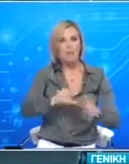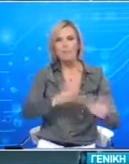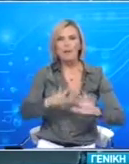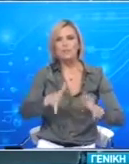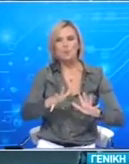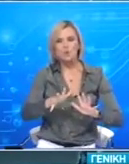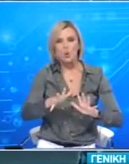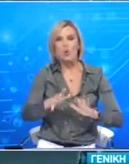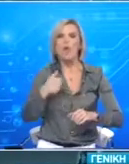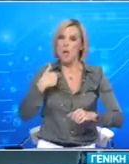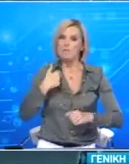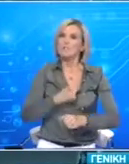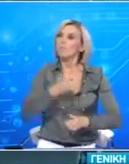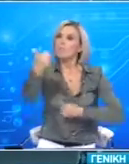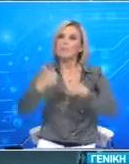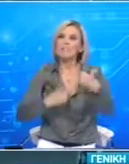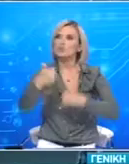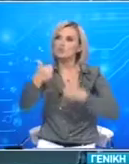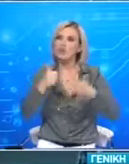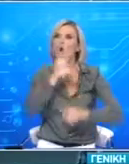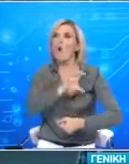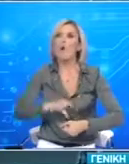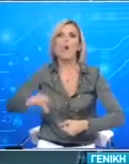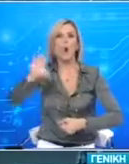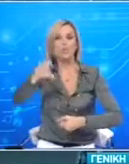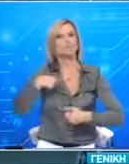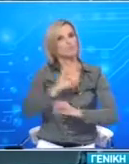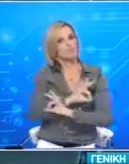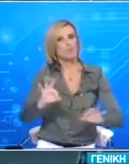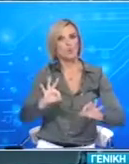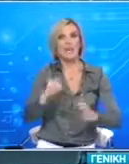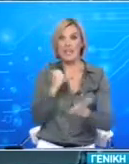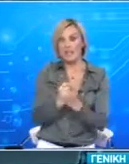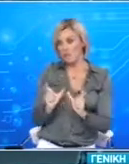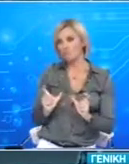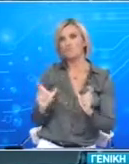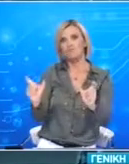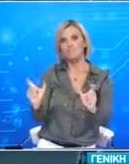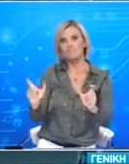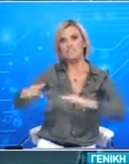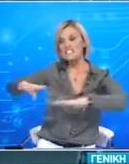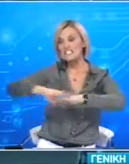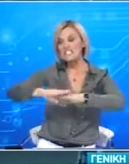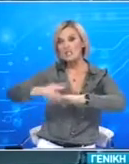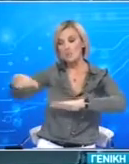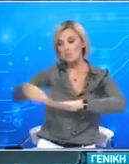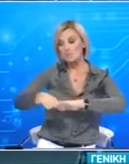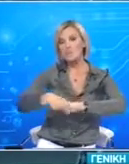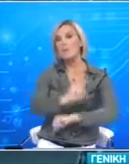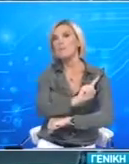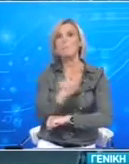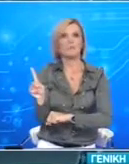νόμιμες απελάσεις, επιστροφές και μετεγκαταστάσεις από ό,τι είχαμε ροές. Και από την αρχή του έτους έχουν φύγει συνολικά πάνω